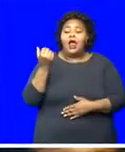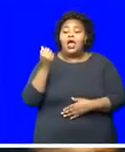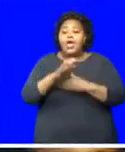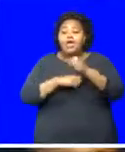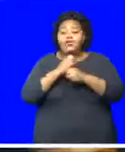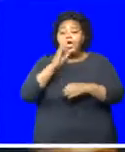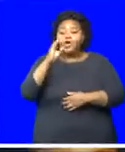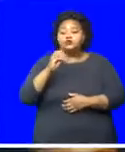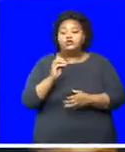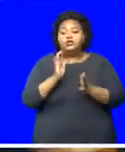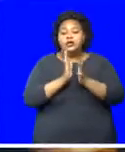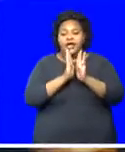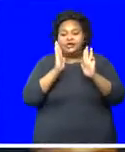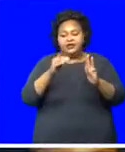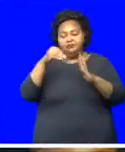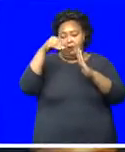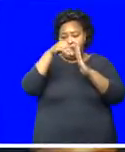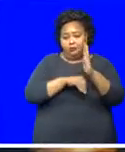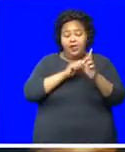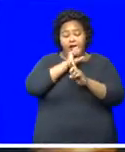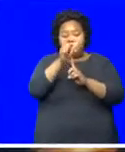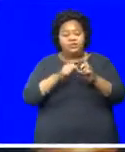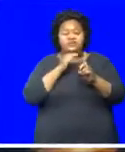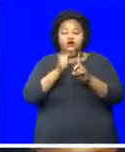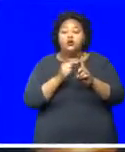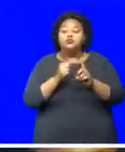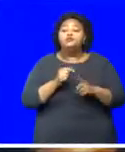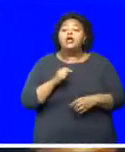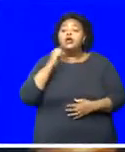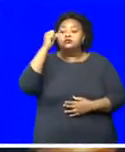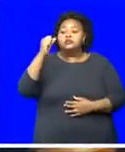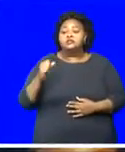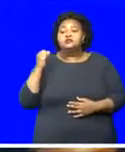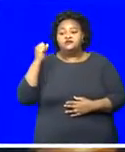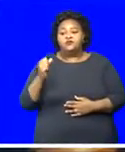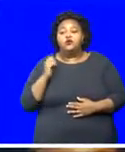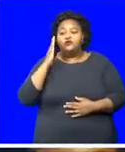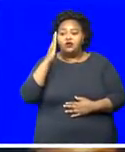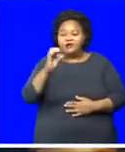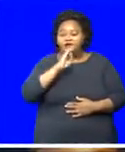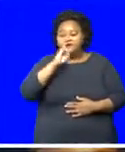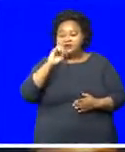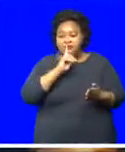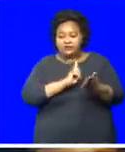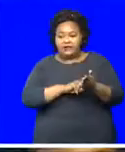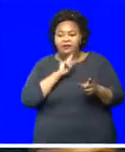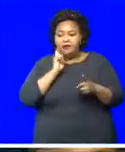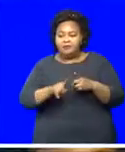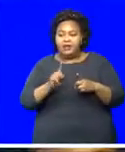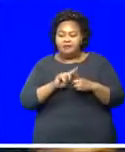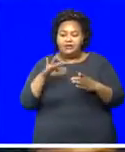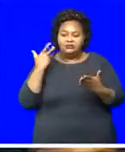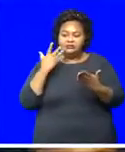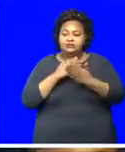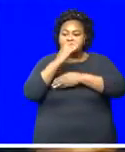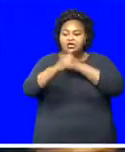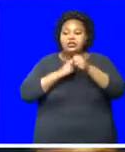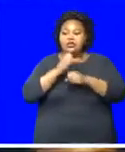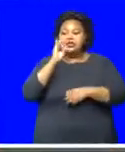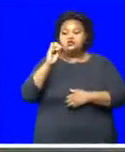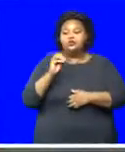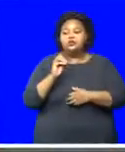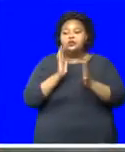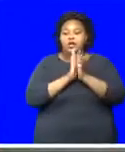myeni bekakhuluma nachubeka lemidlalo yespinning lebeyidlalelwa kulebeyidlalo kwekucala kusuka ngeminyaka wa 2019 eRiders Ranch eStokoto.